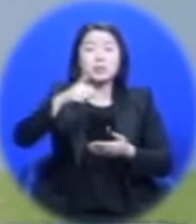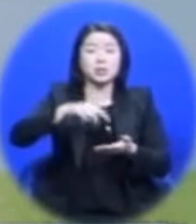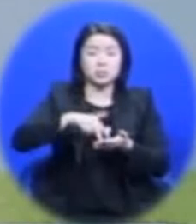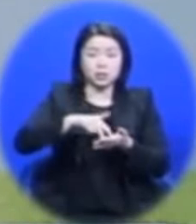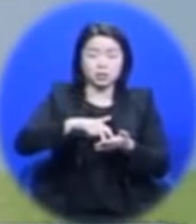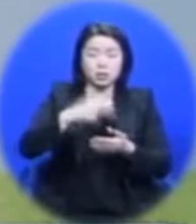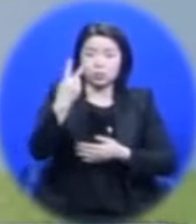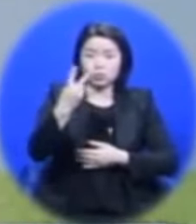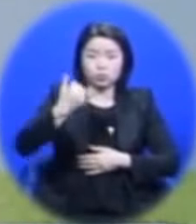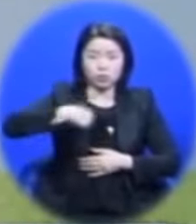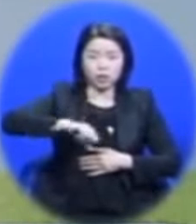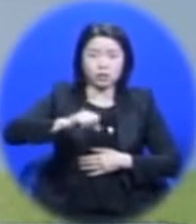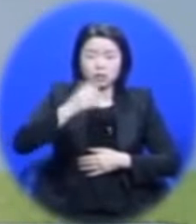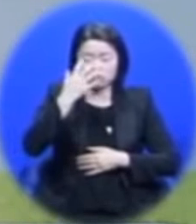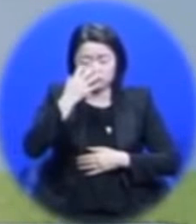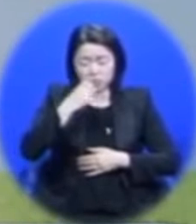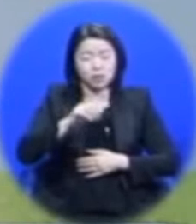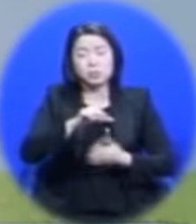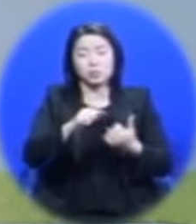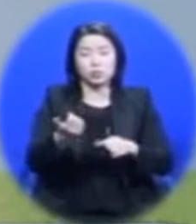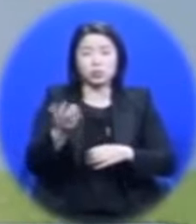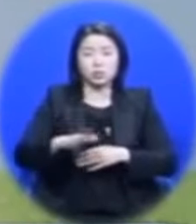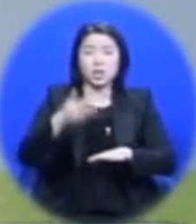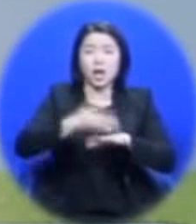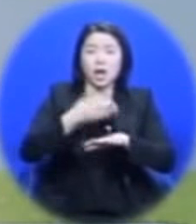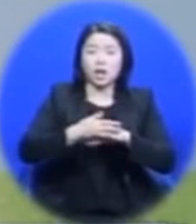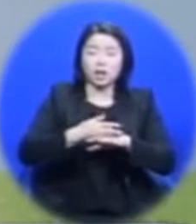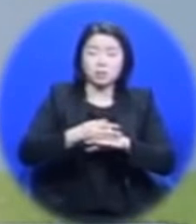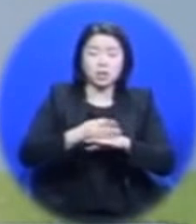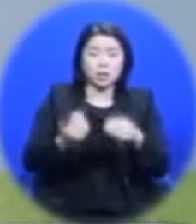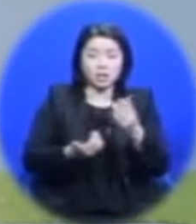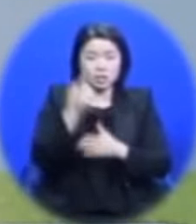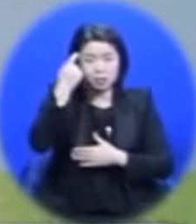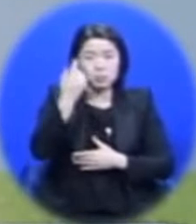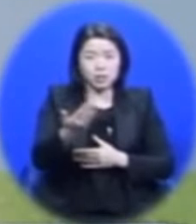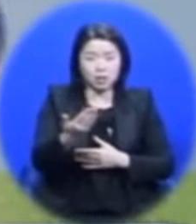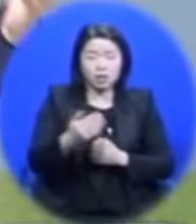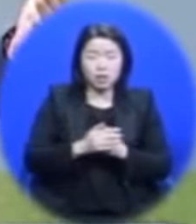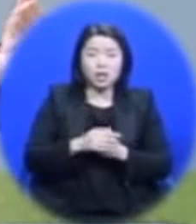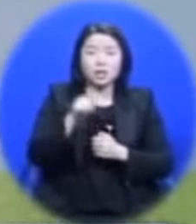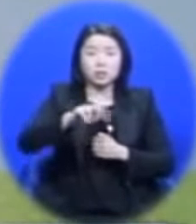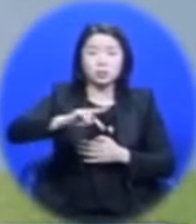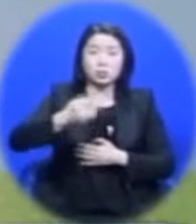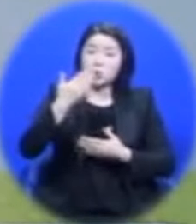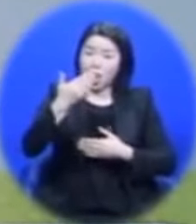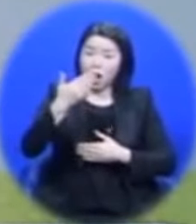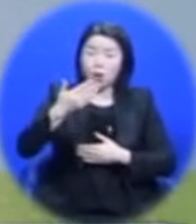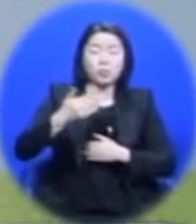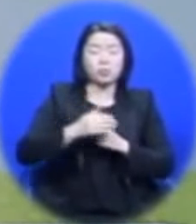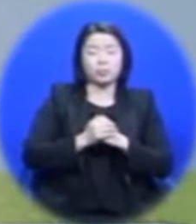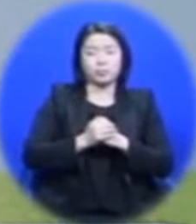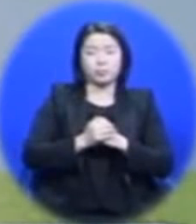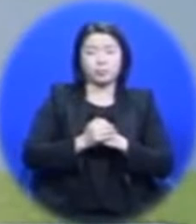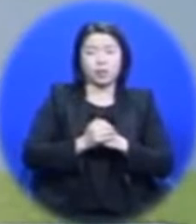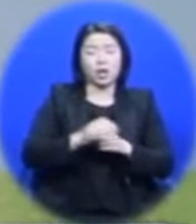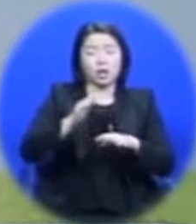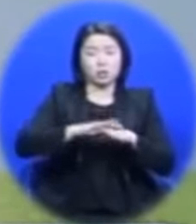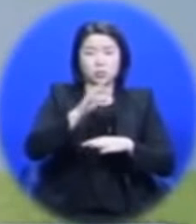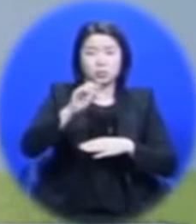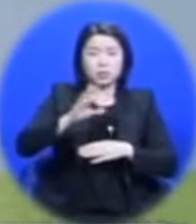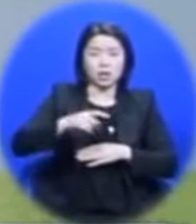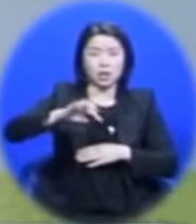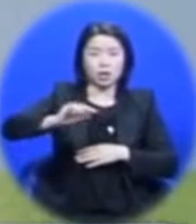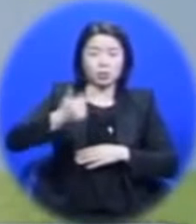아들이 그렇게 비참하게 죽었는데 감사가 무슨 감사예요? 그것도 아홉 가지나? 손양원